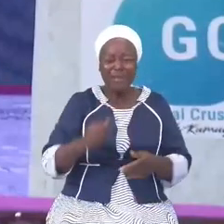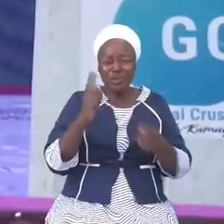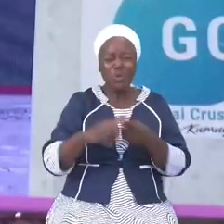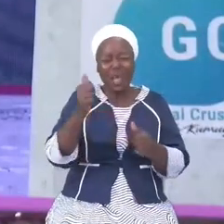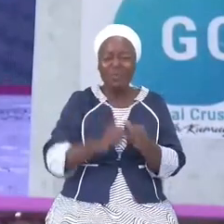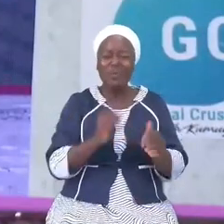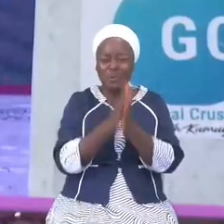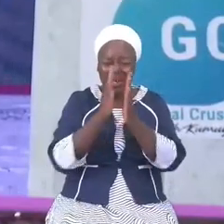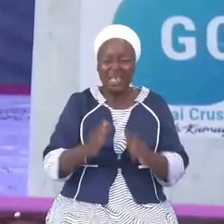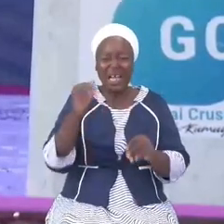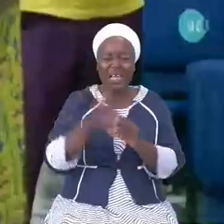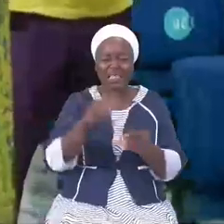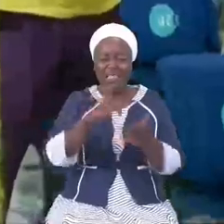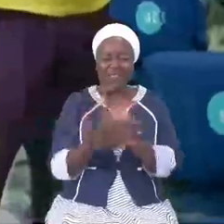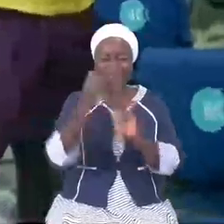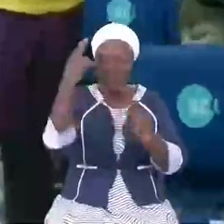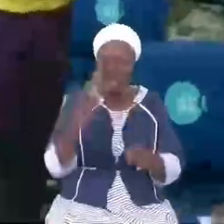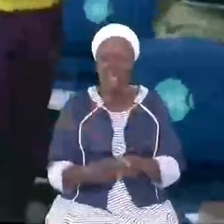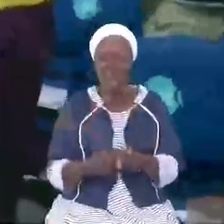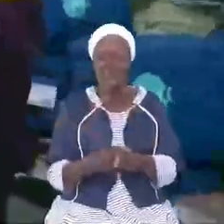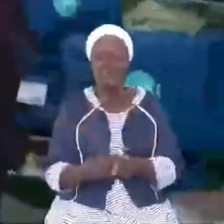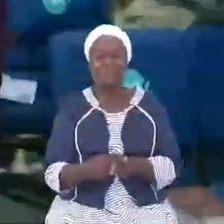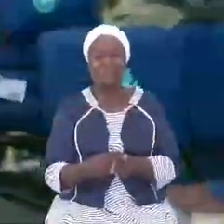au nom de Jésus.